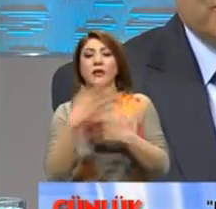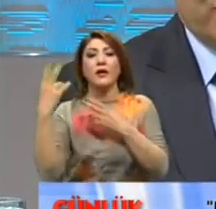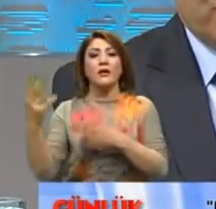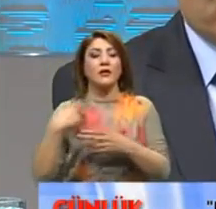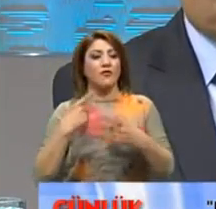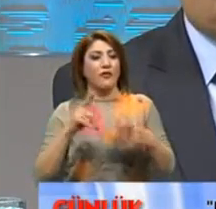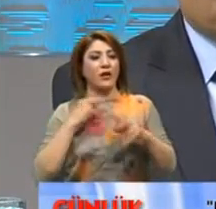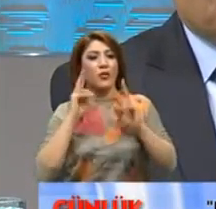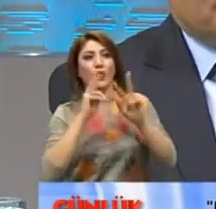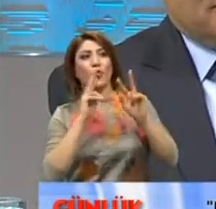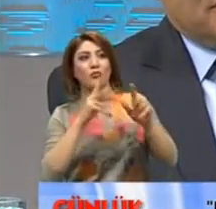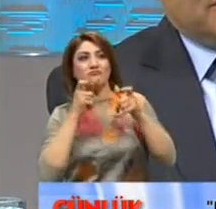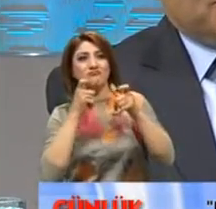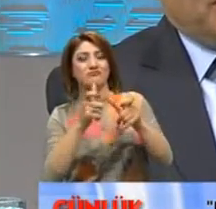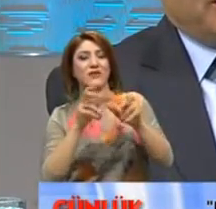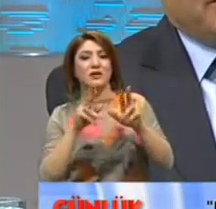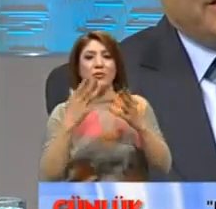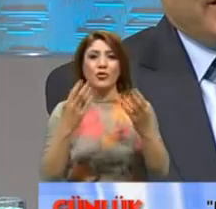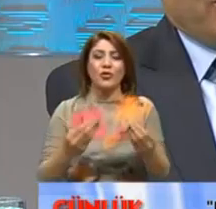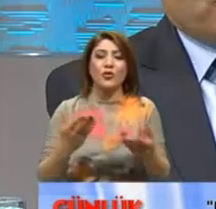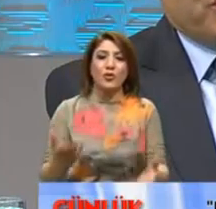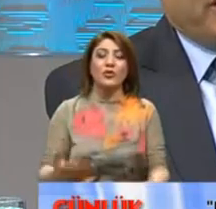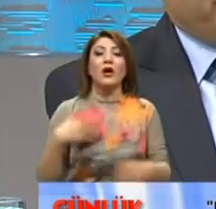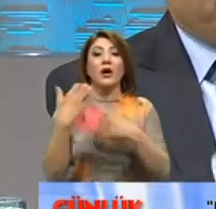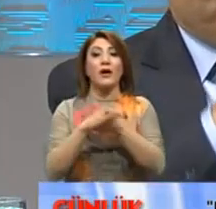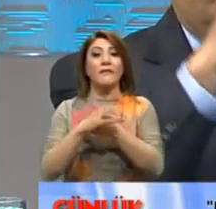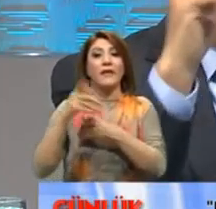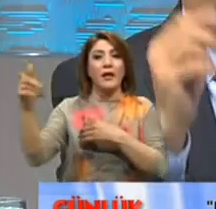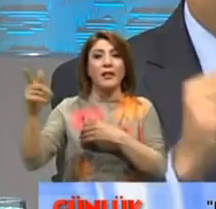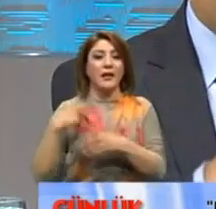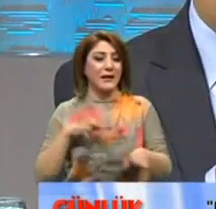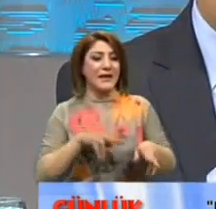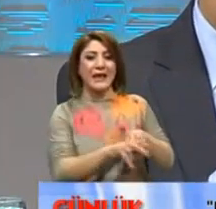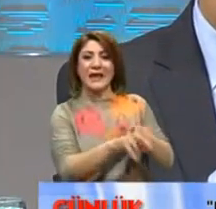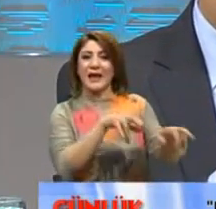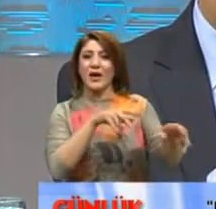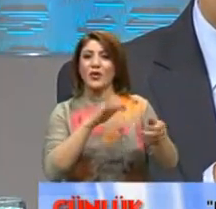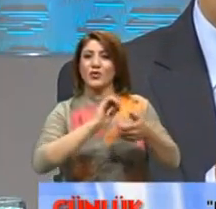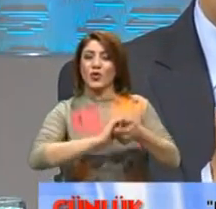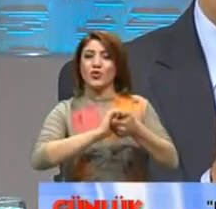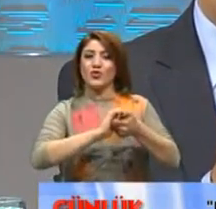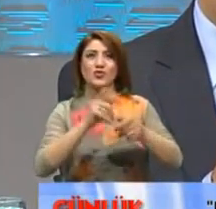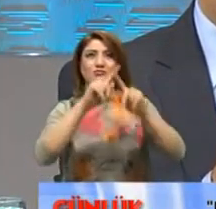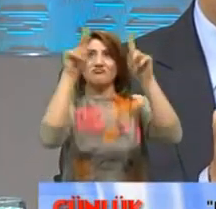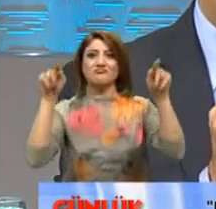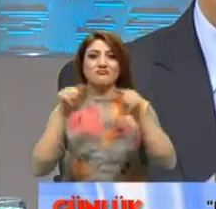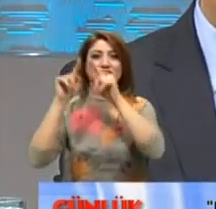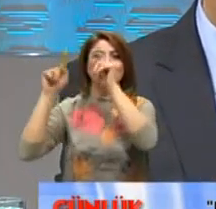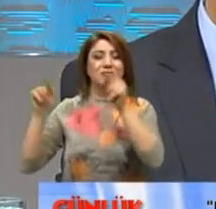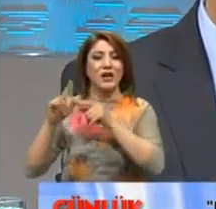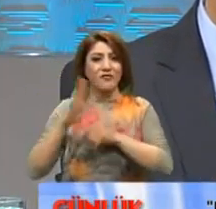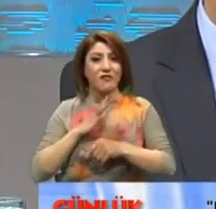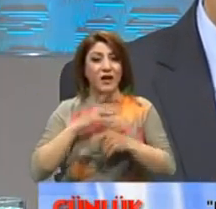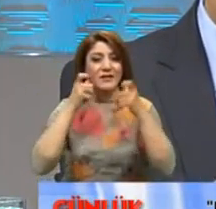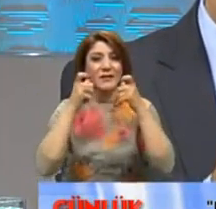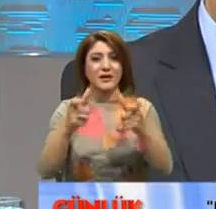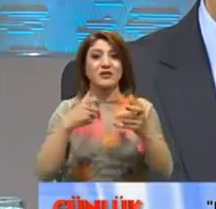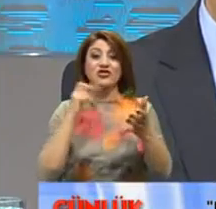kişinin dikkatini çekiyordur. Antalya ya dostu kent diye büyük billboardlar vardır. Dolayısıyla dikkatli olun. Cezada